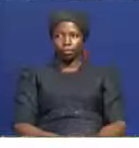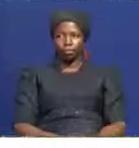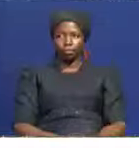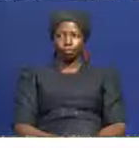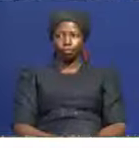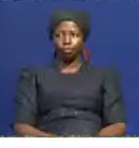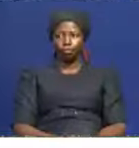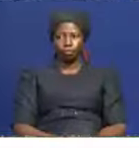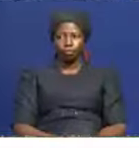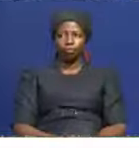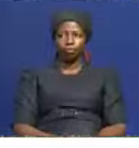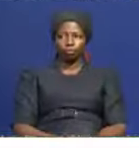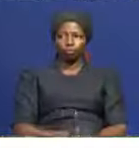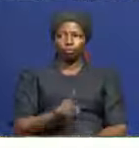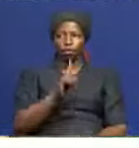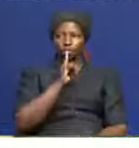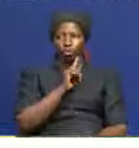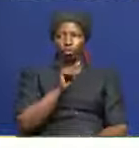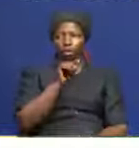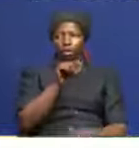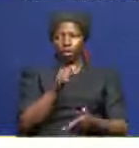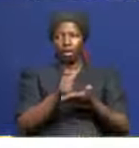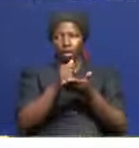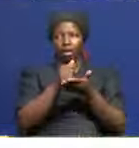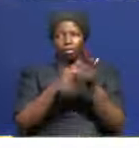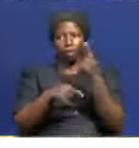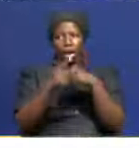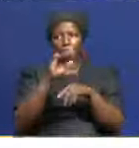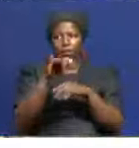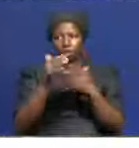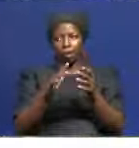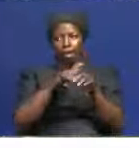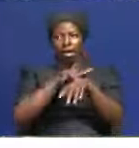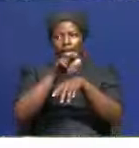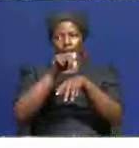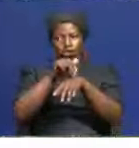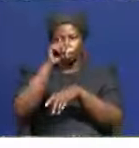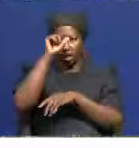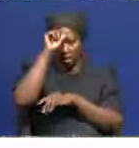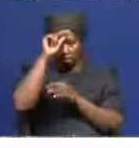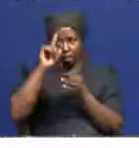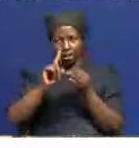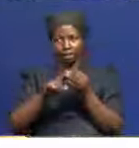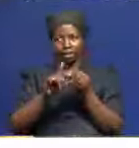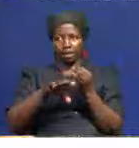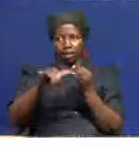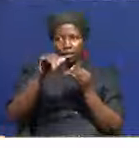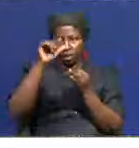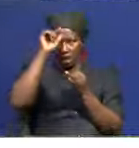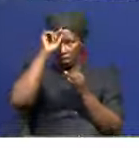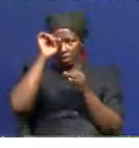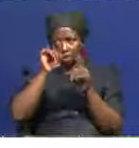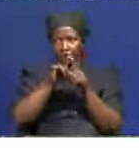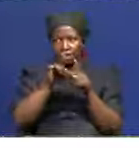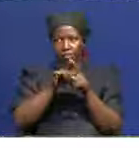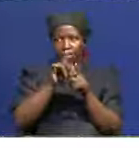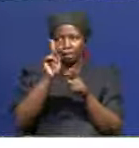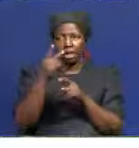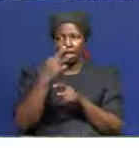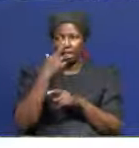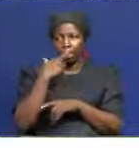hii usaidizi unatokana na serikali ya kitaifa, serikali ya county na pia Kenya Red